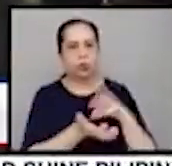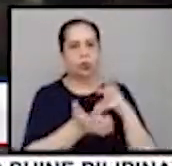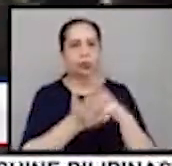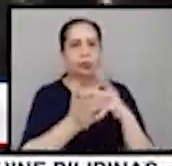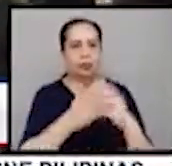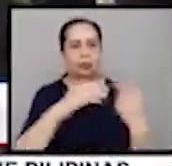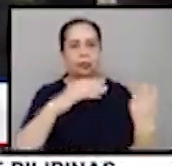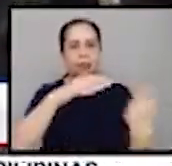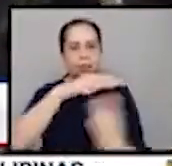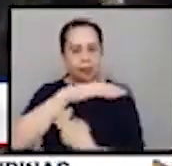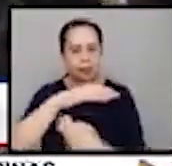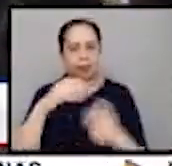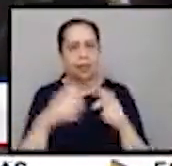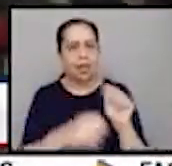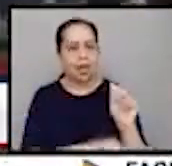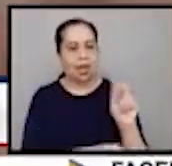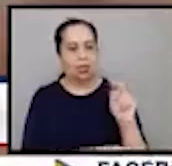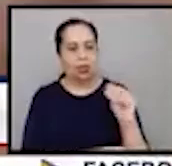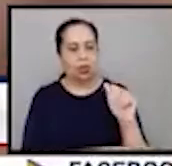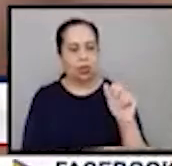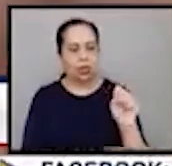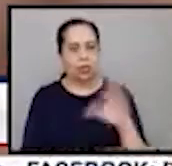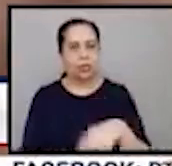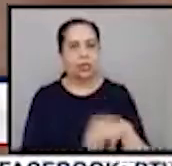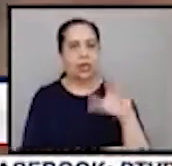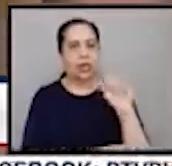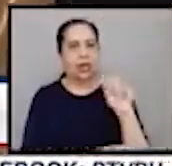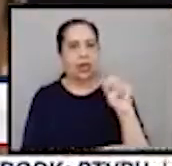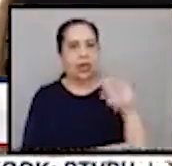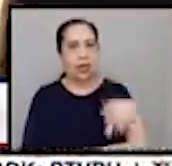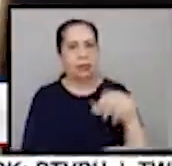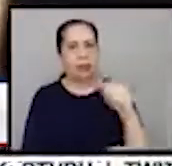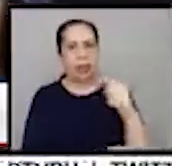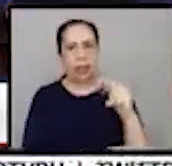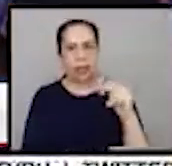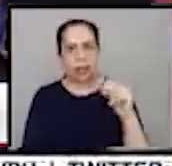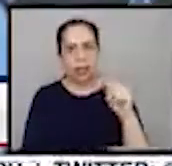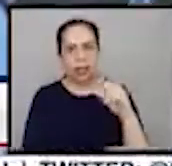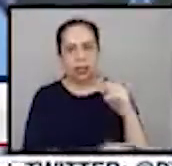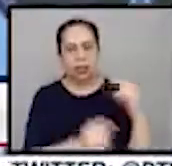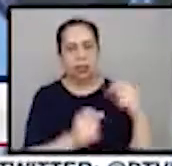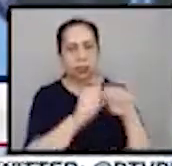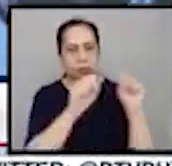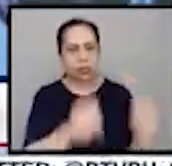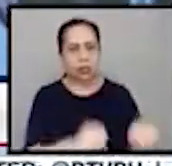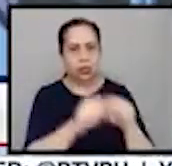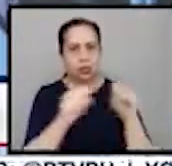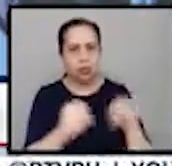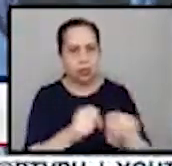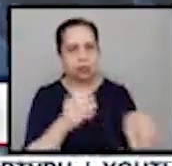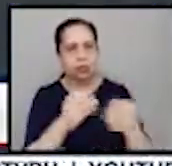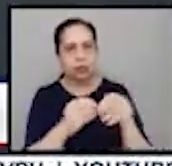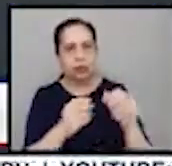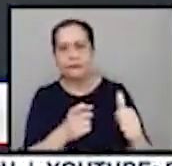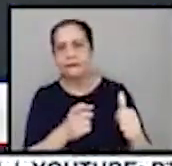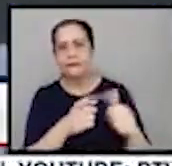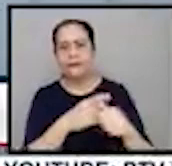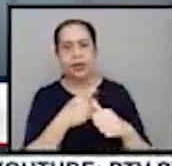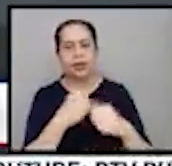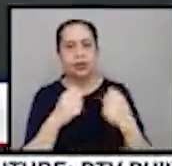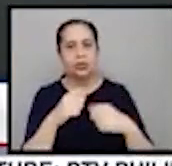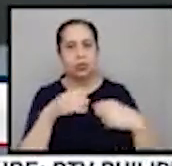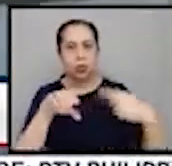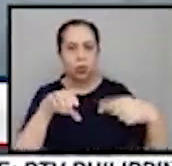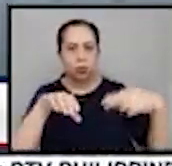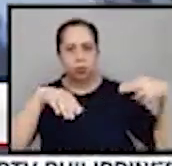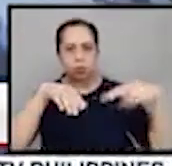ang Andonas at Campo Aguinaldo Station. Karagdagan ito sa iba pang ginagawang istasyon ng kauna-unahang underground railway station